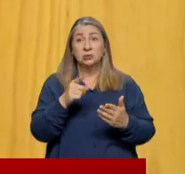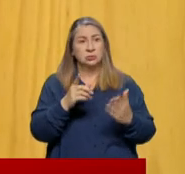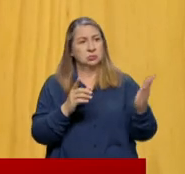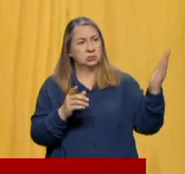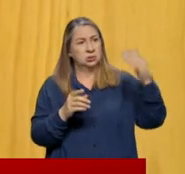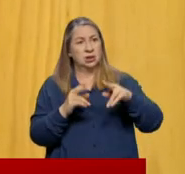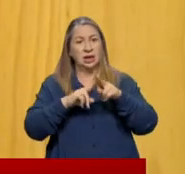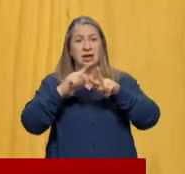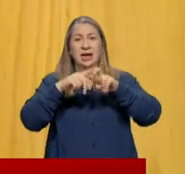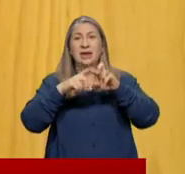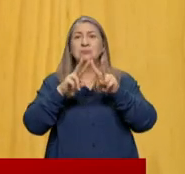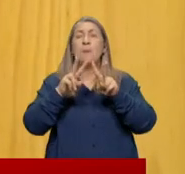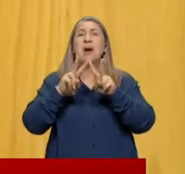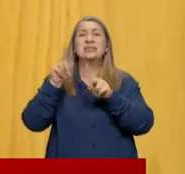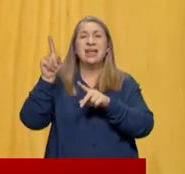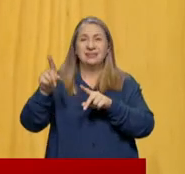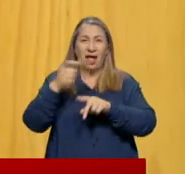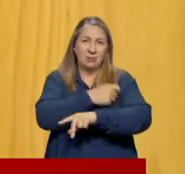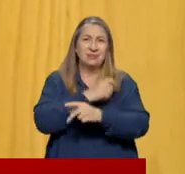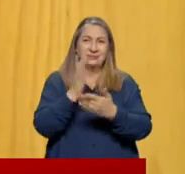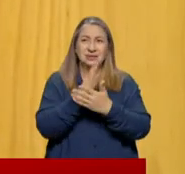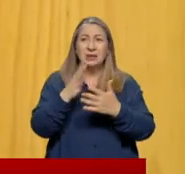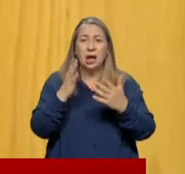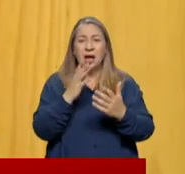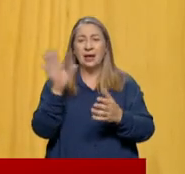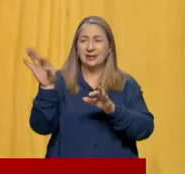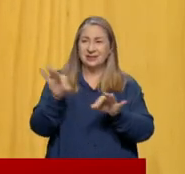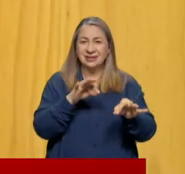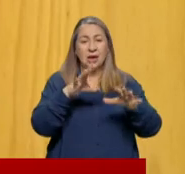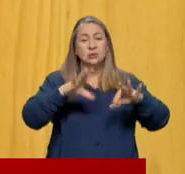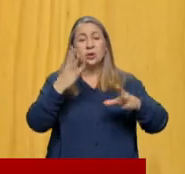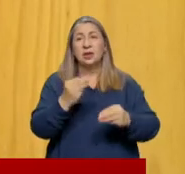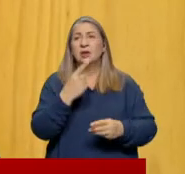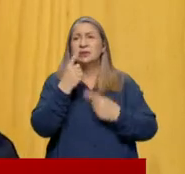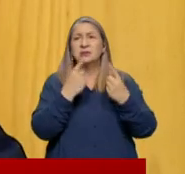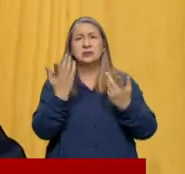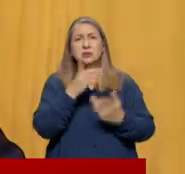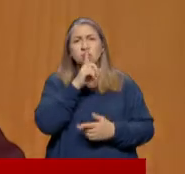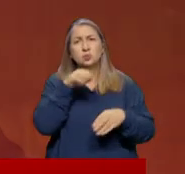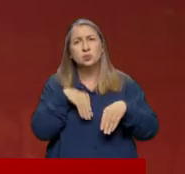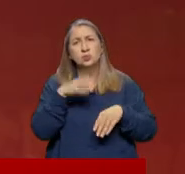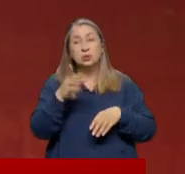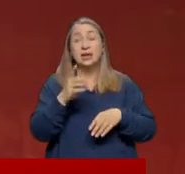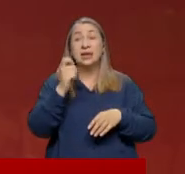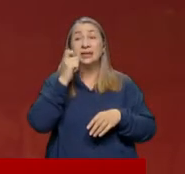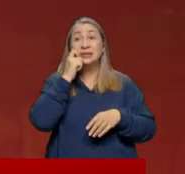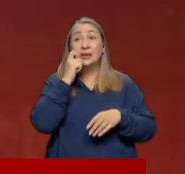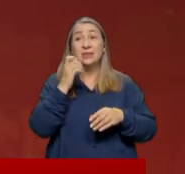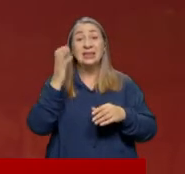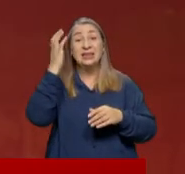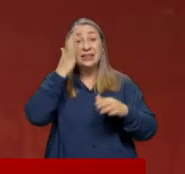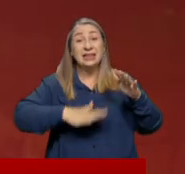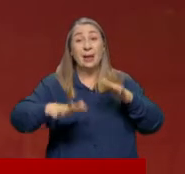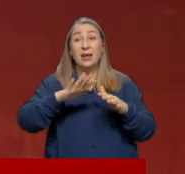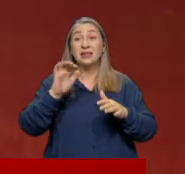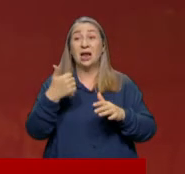Mars'tan alıntı yaparak salonda hazır bulunanlara hitap etmesine nasıl ha ve İslamın temel